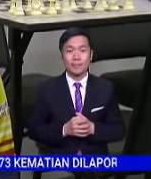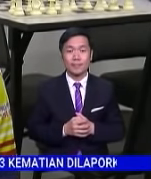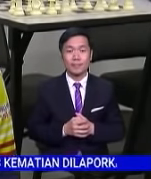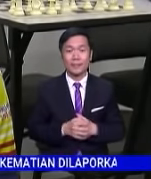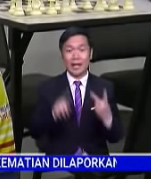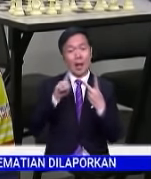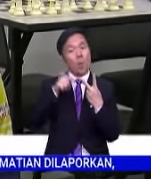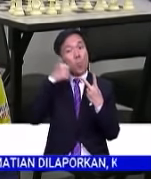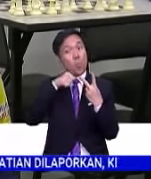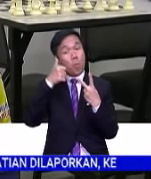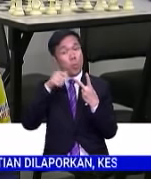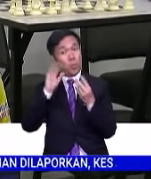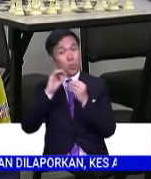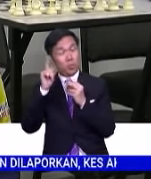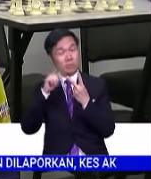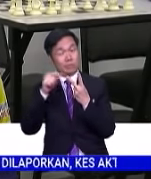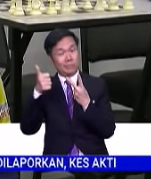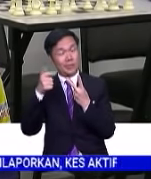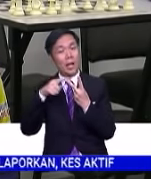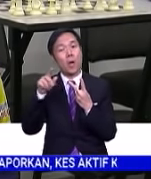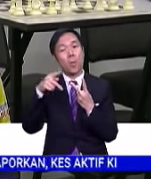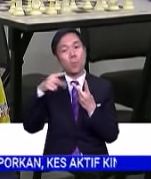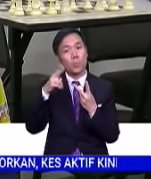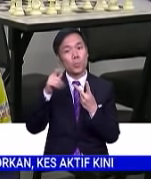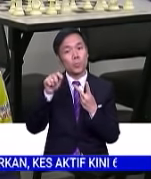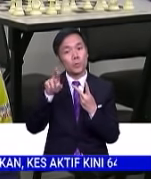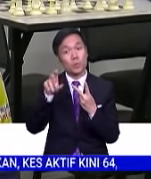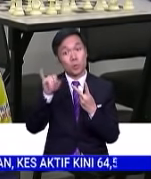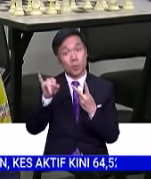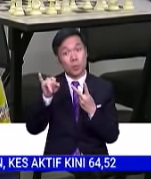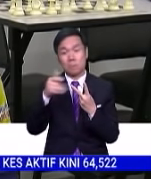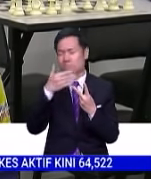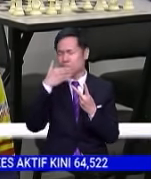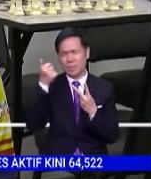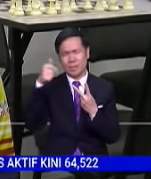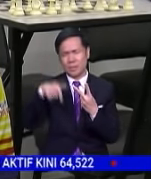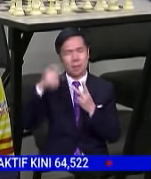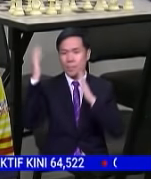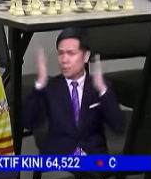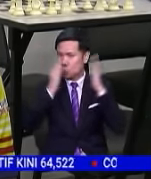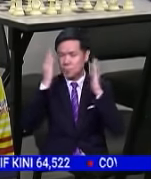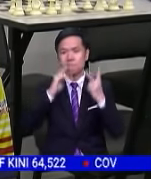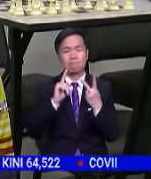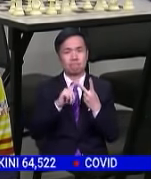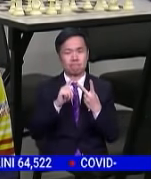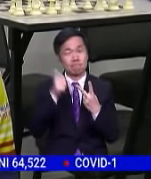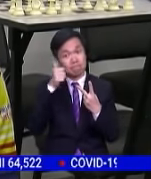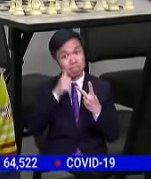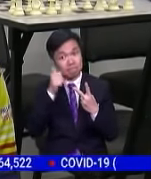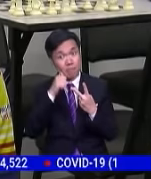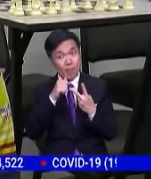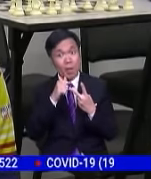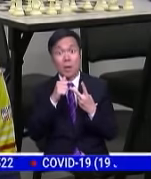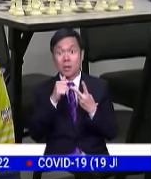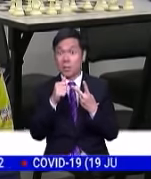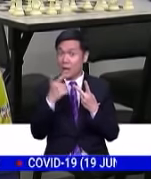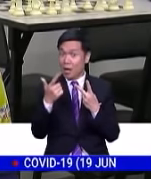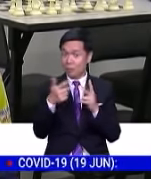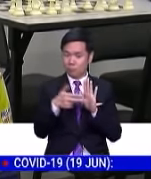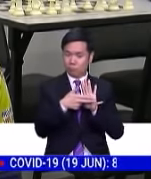Women International Master Putri Munajjah ini merupakan antara pemain terkuat Malaysia lah. Dan juga merupakan pemain yang ada